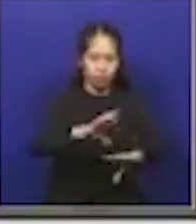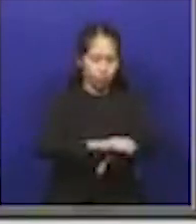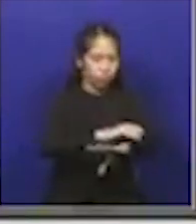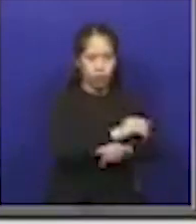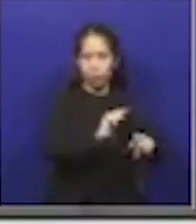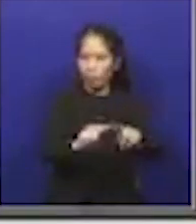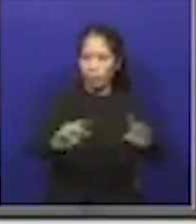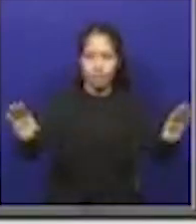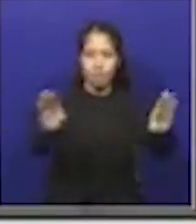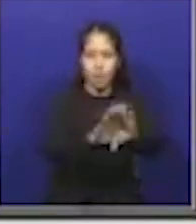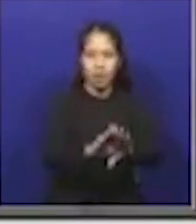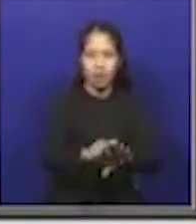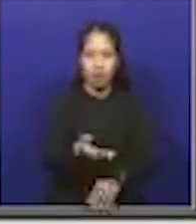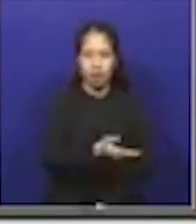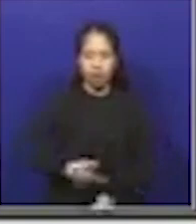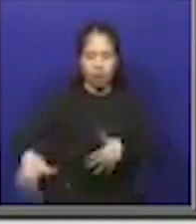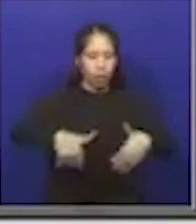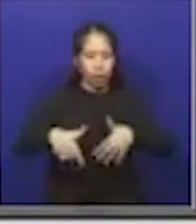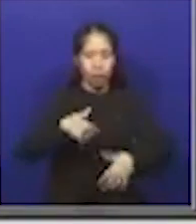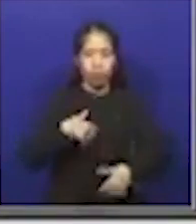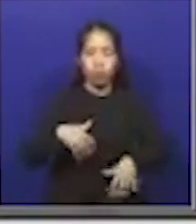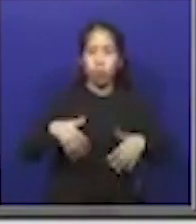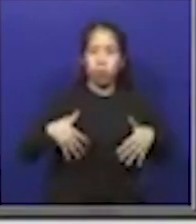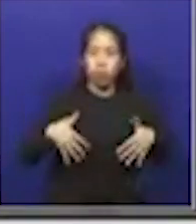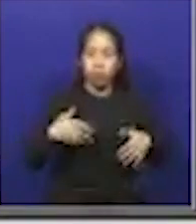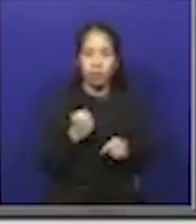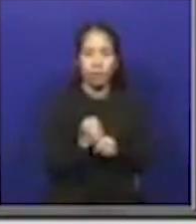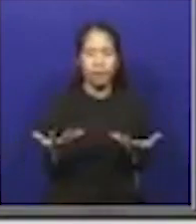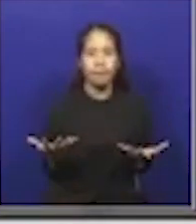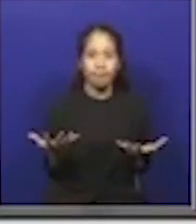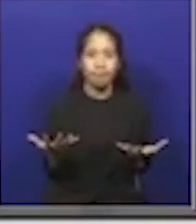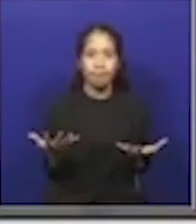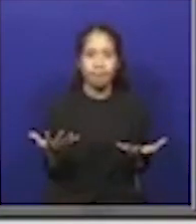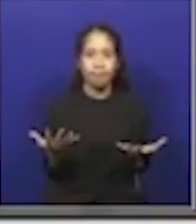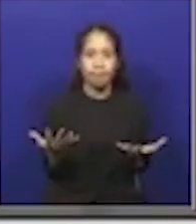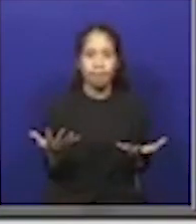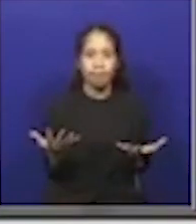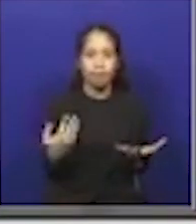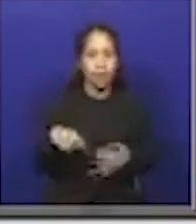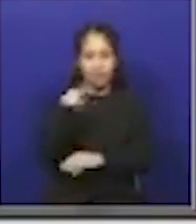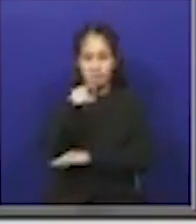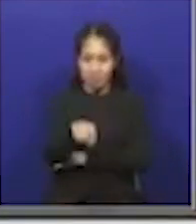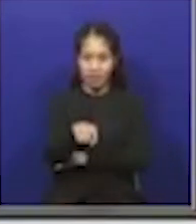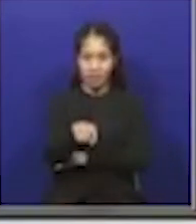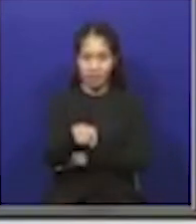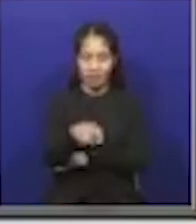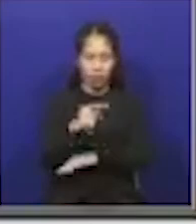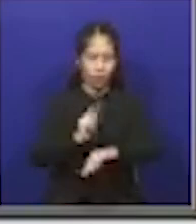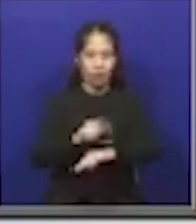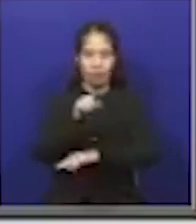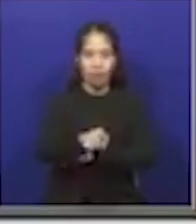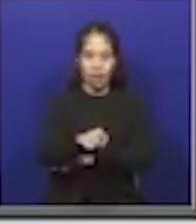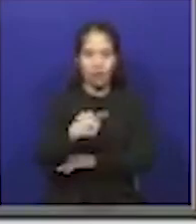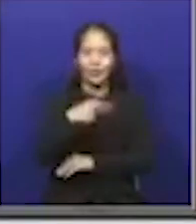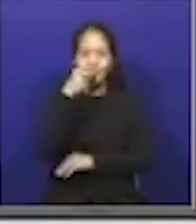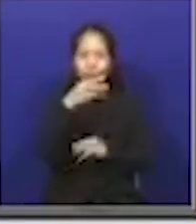าตอนนั้นผู้คนแตกตื่นโกลาหลบ่ายวันเดียวกันท่านดูวิธีการ